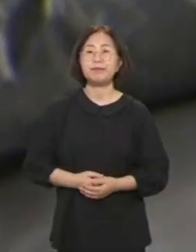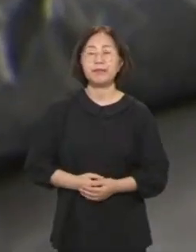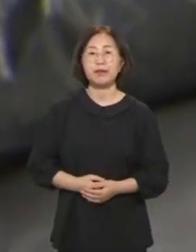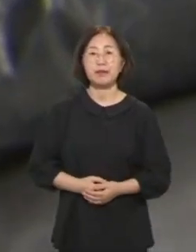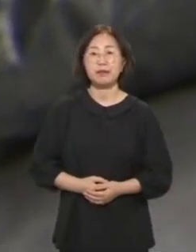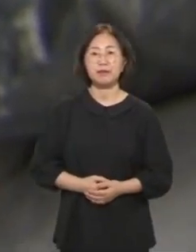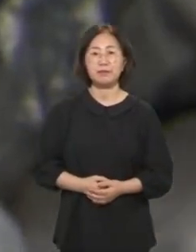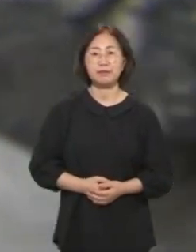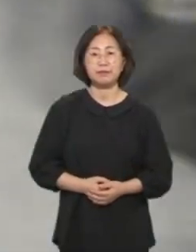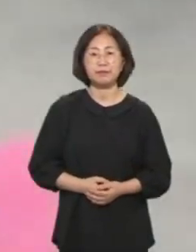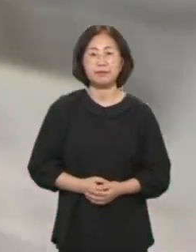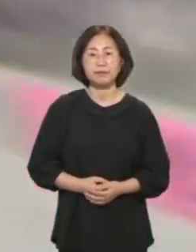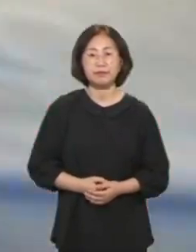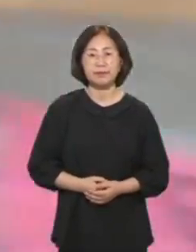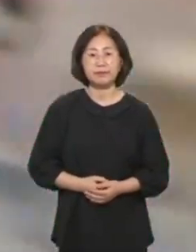조사됐습니다